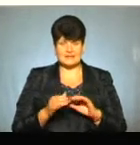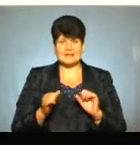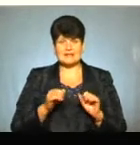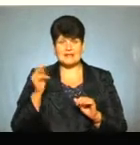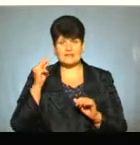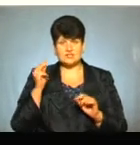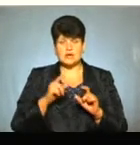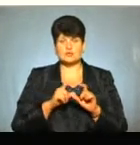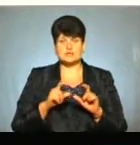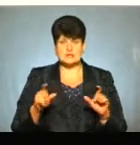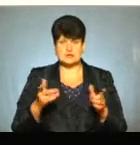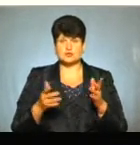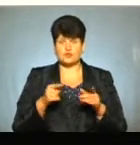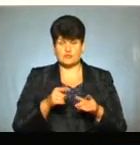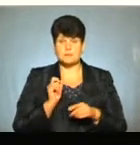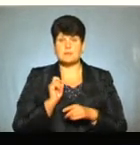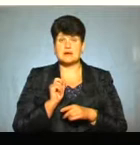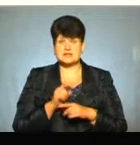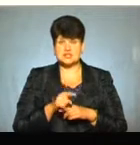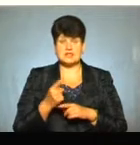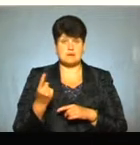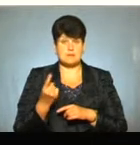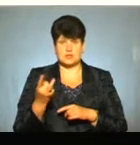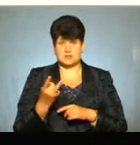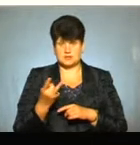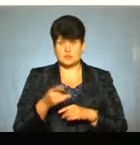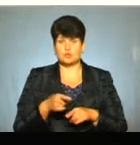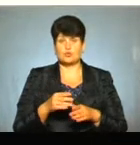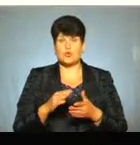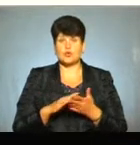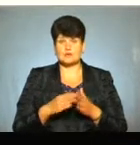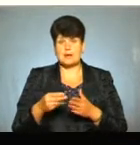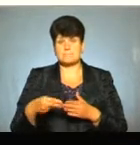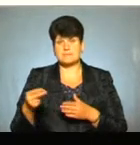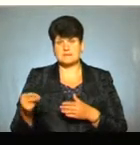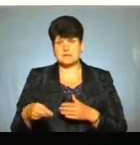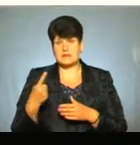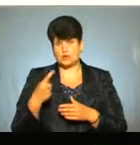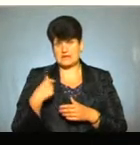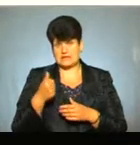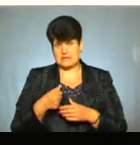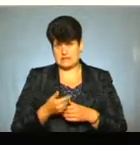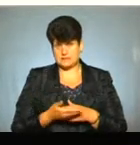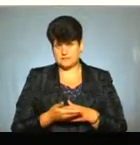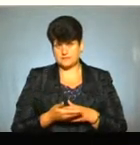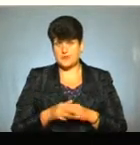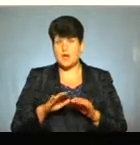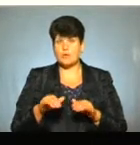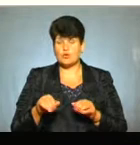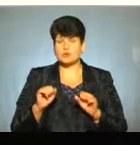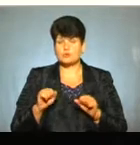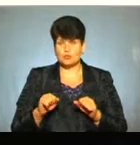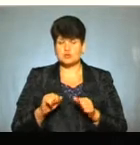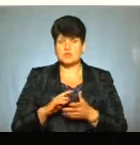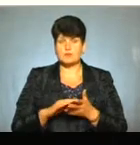керівник навчального закладу, якщо він призначається вперше, йому контракт підписують на 1 рік, і потім